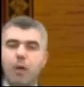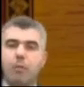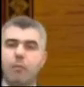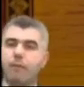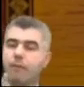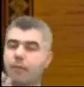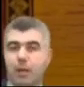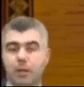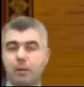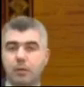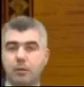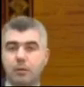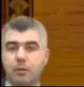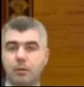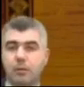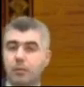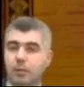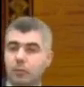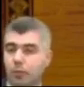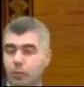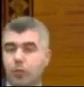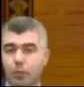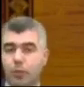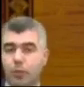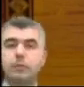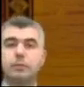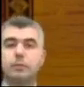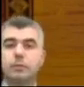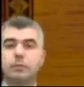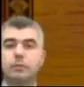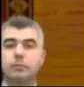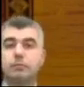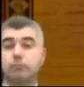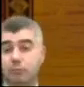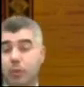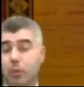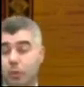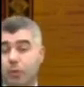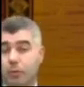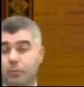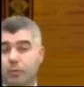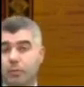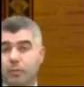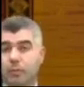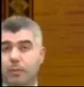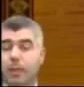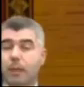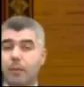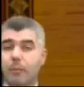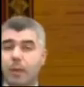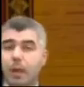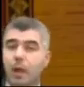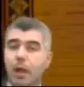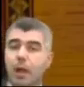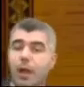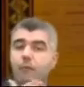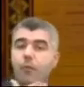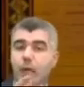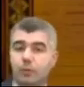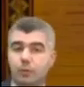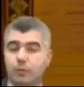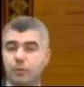تكون ضامنة لما نقوم بالتوقيع عليه. وهذا أمر أيضا سيسمح لنا بتسليط